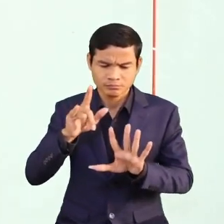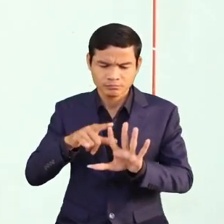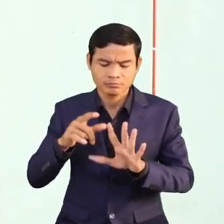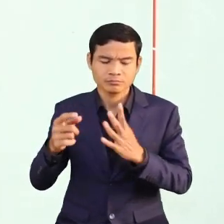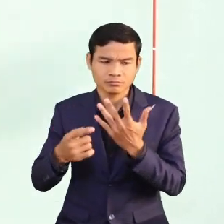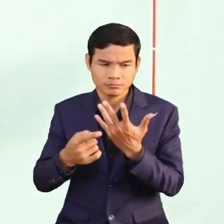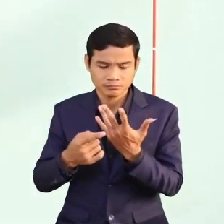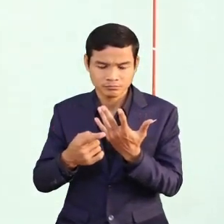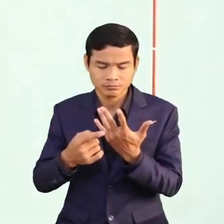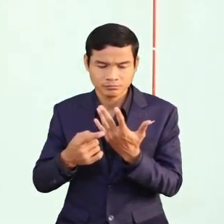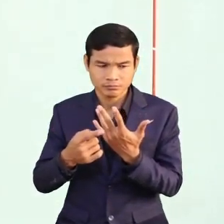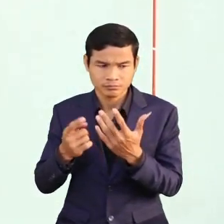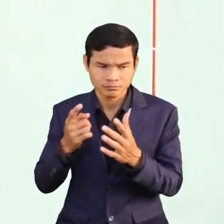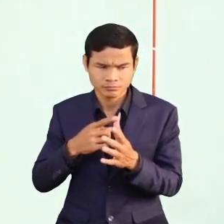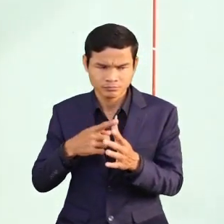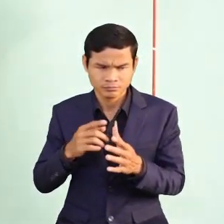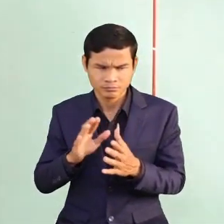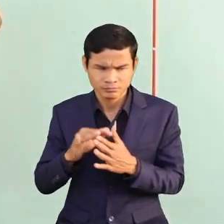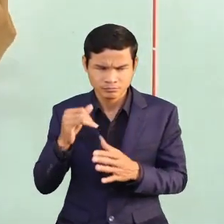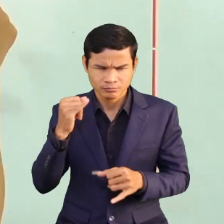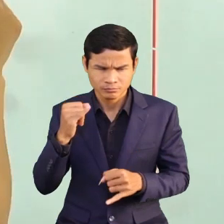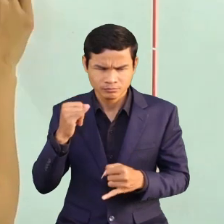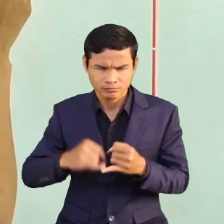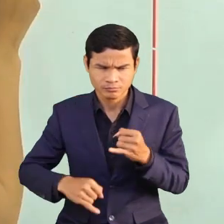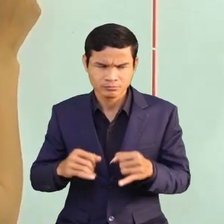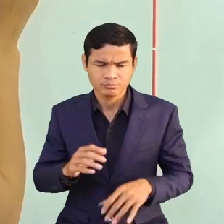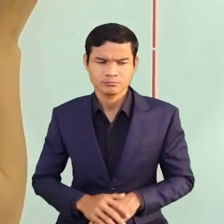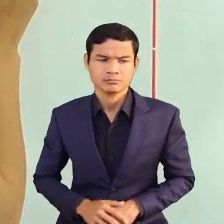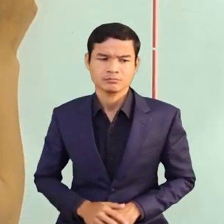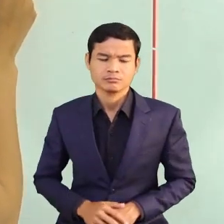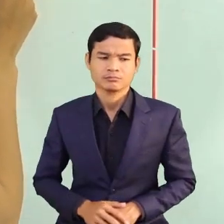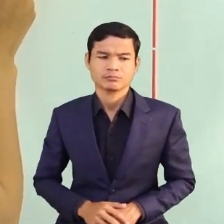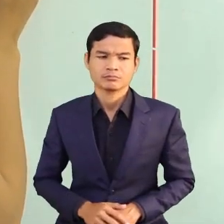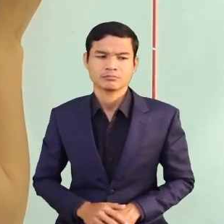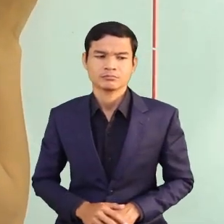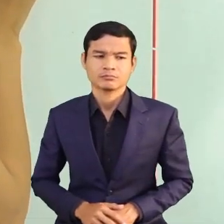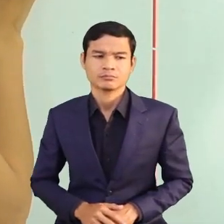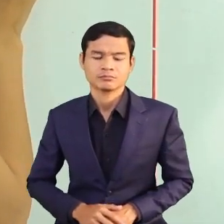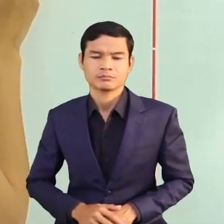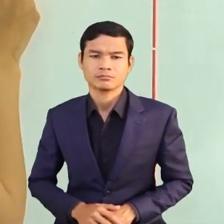แตงอักเนียตาบันตาเทียดชงคร้อยเมื่อ